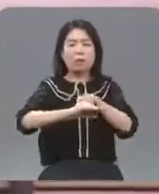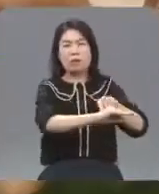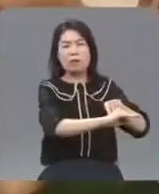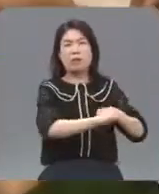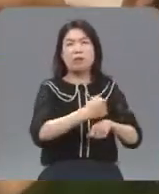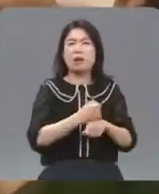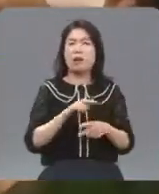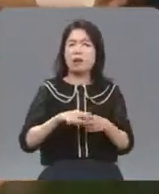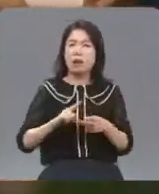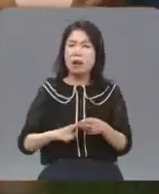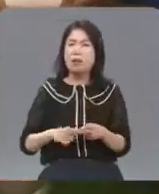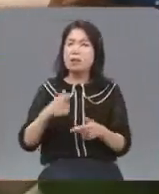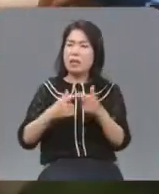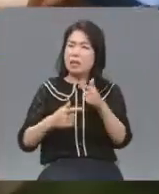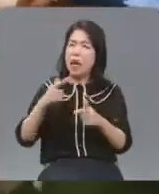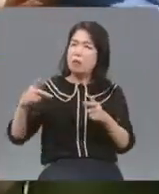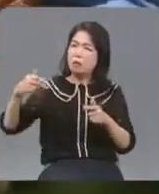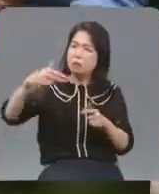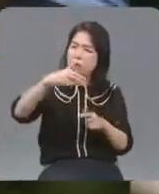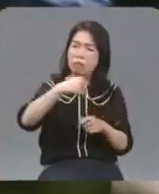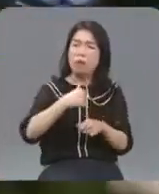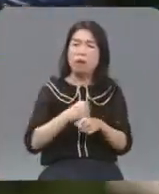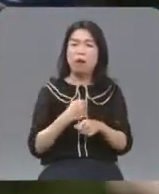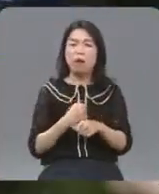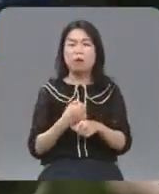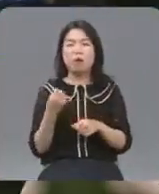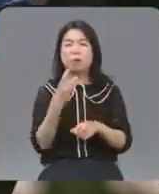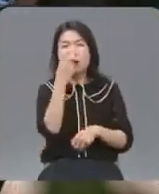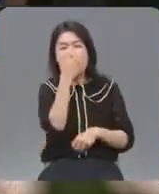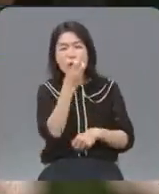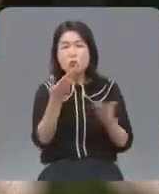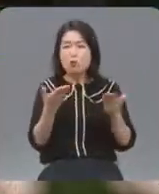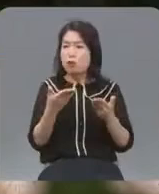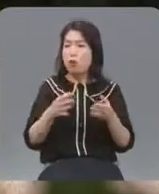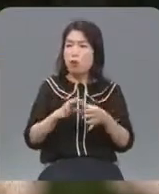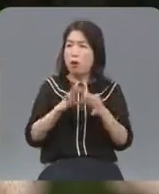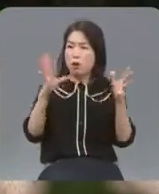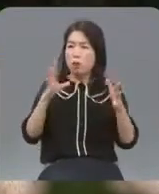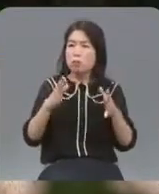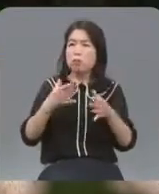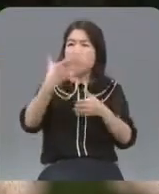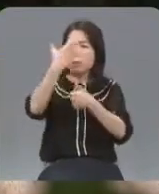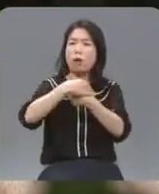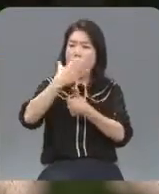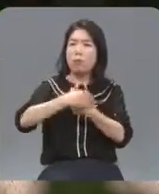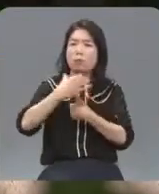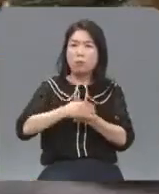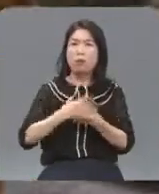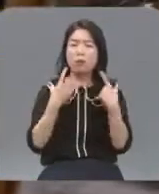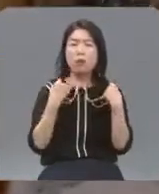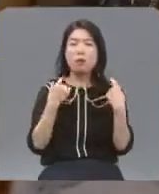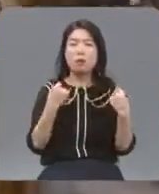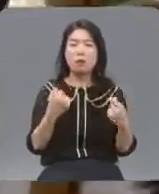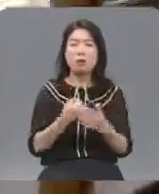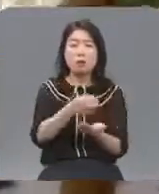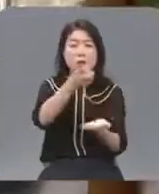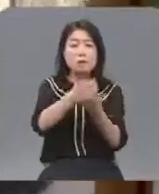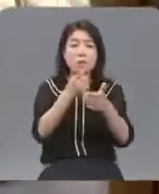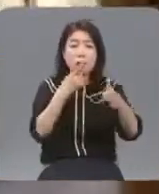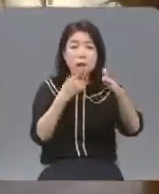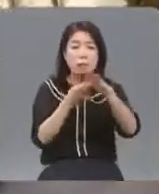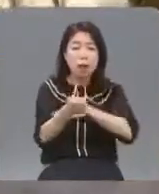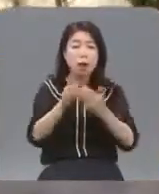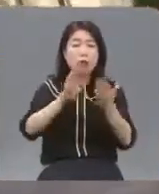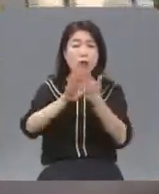전지 작업 을 한다던지 경비원 들 인기 아닌것을 여전히 하고 있습니다 덕이 시행된